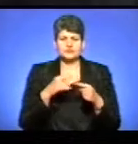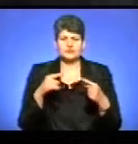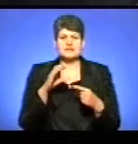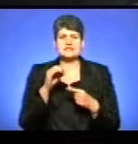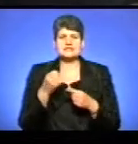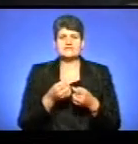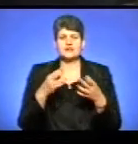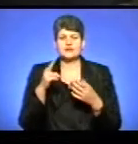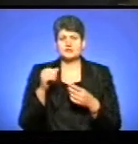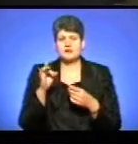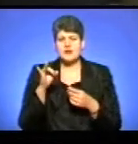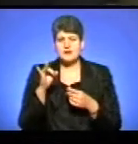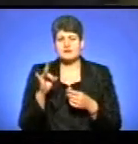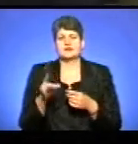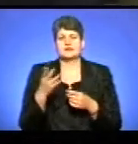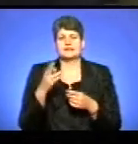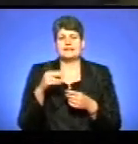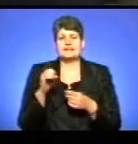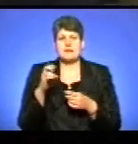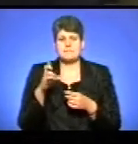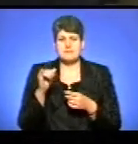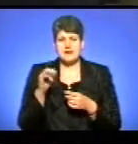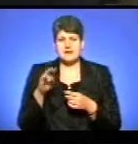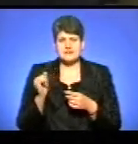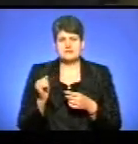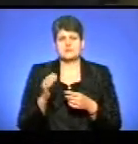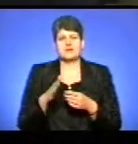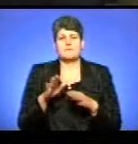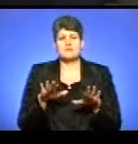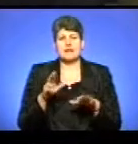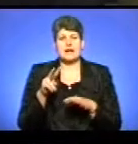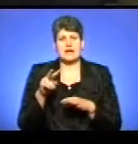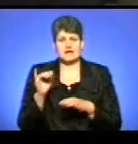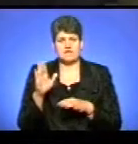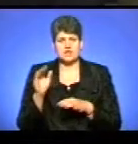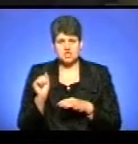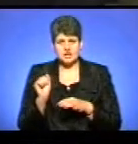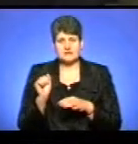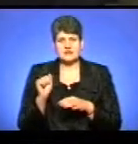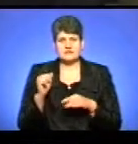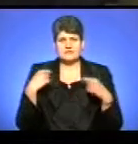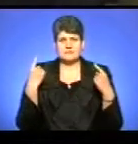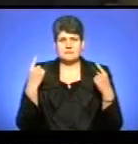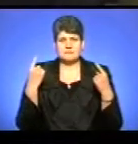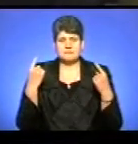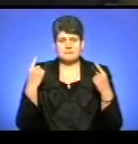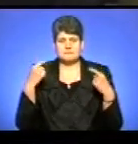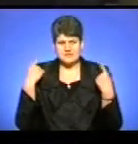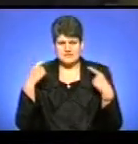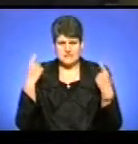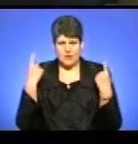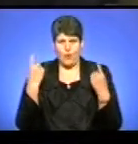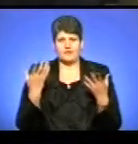і в Дебальцево багато разів, і на позиції Левша. Він із психованих волонтерів